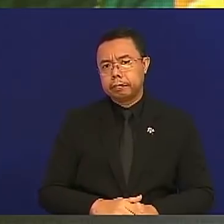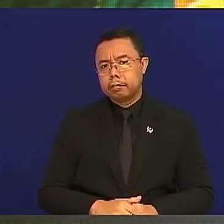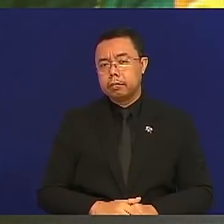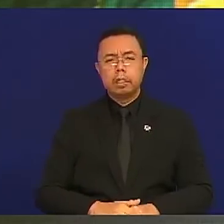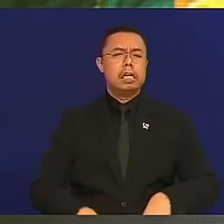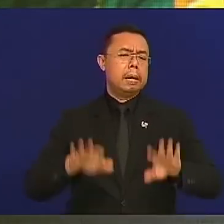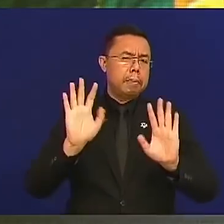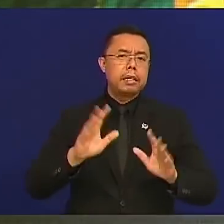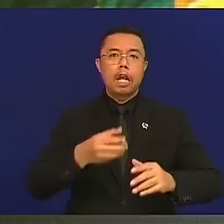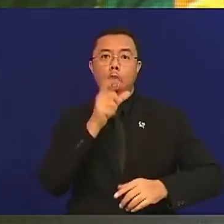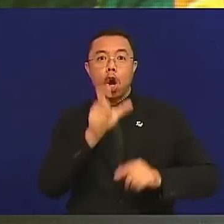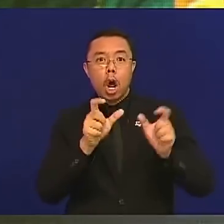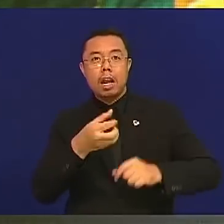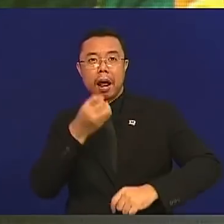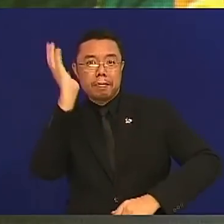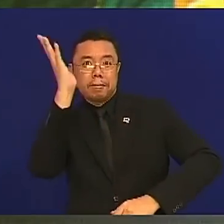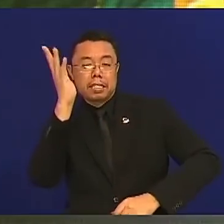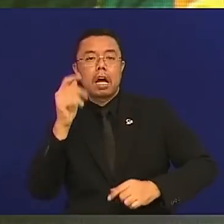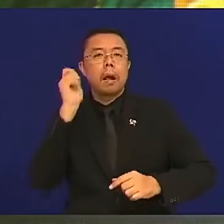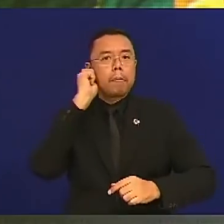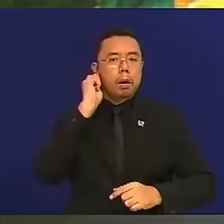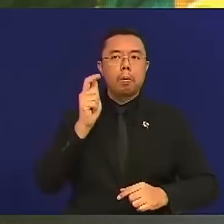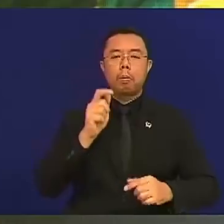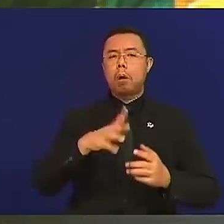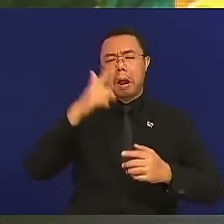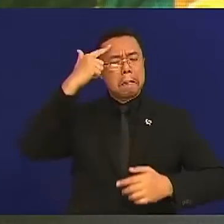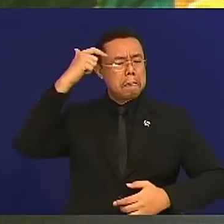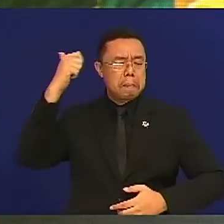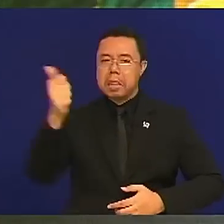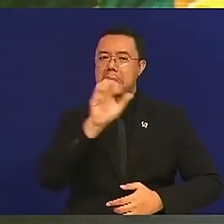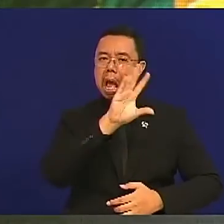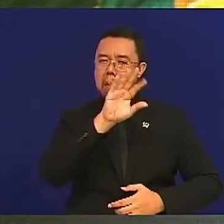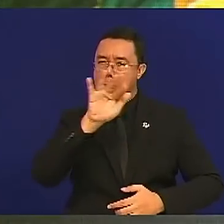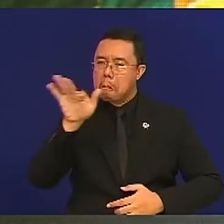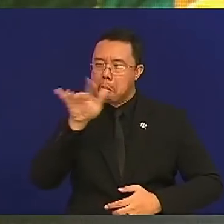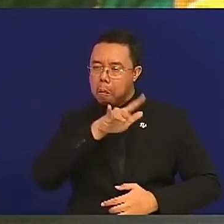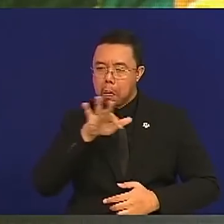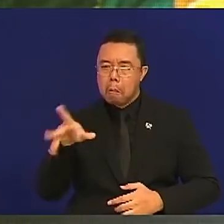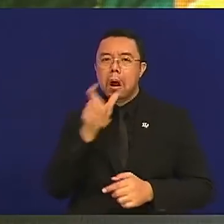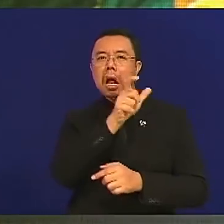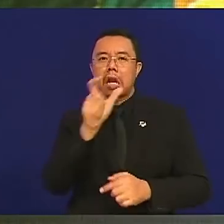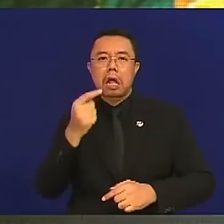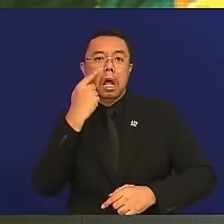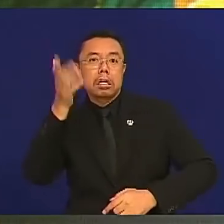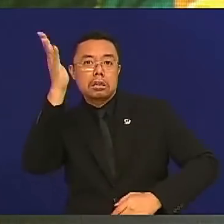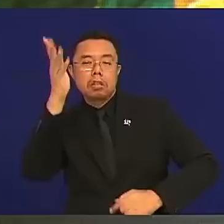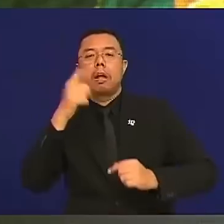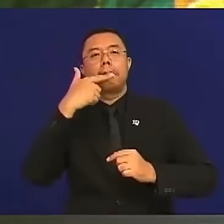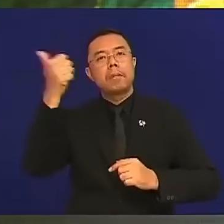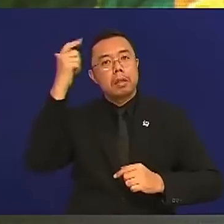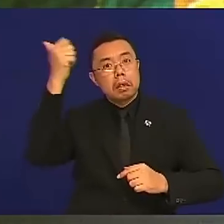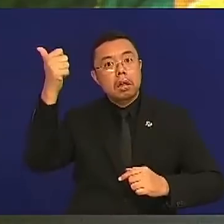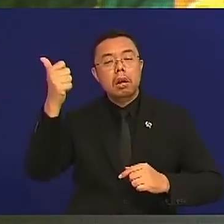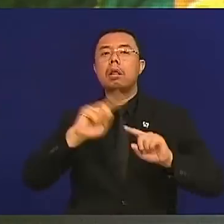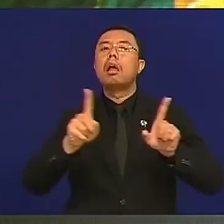Tidak sedikit pembicara-pembicara wanita yang piawai dalam perkataan, piawai dalam kesaksian. Tapi